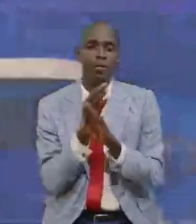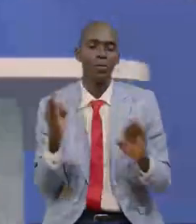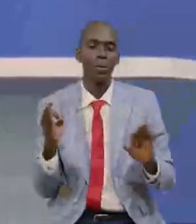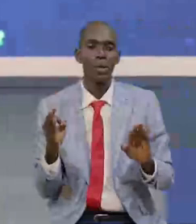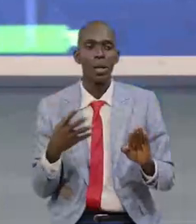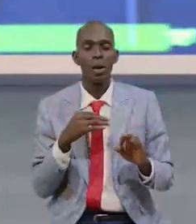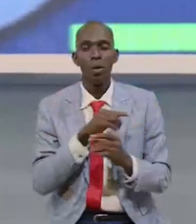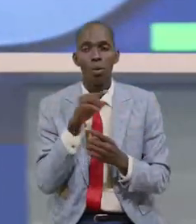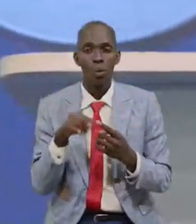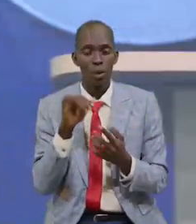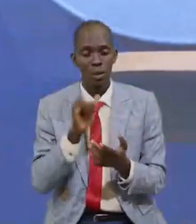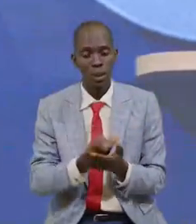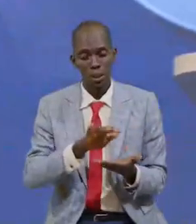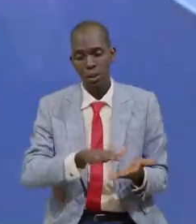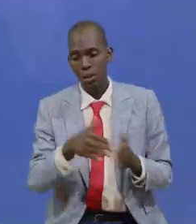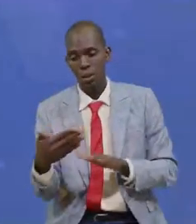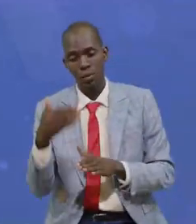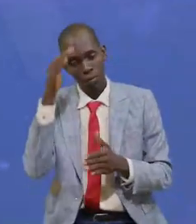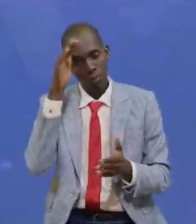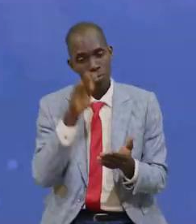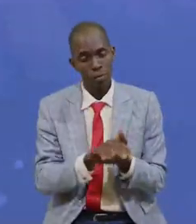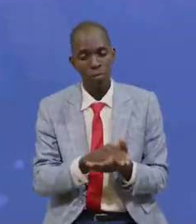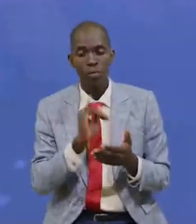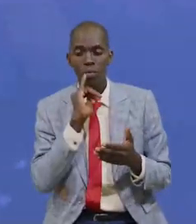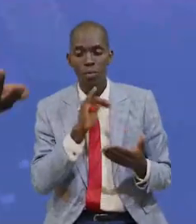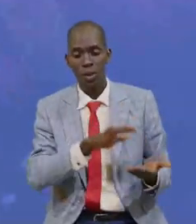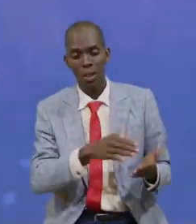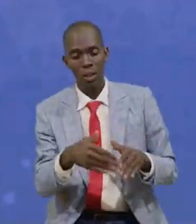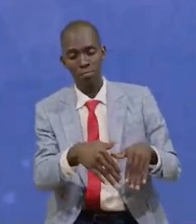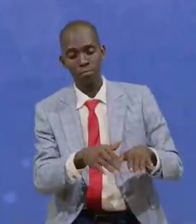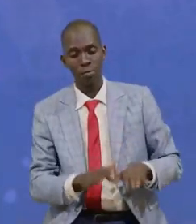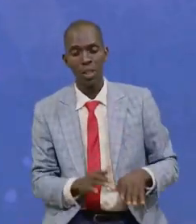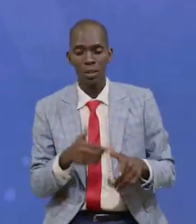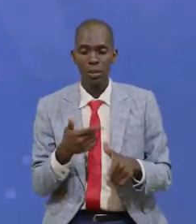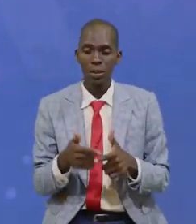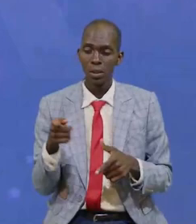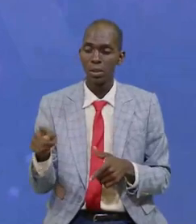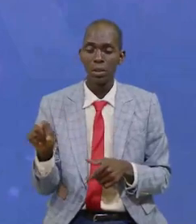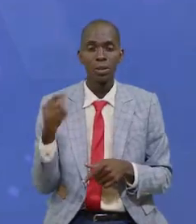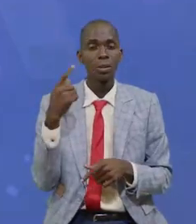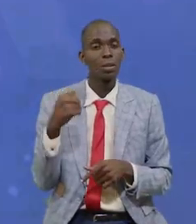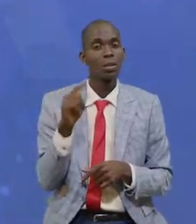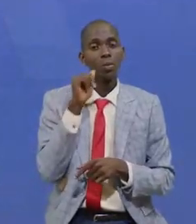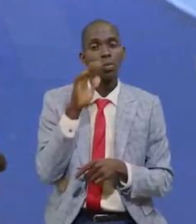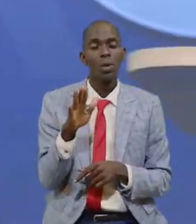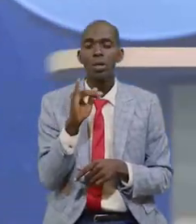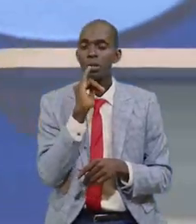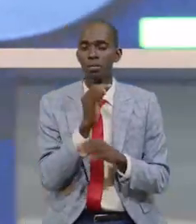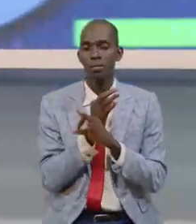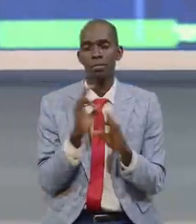loi. Lorsque ce mari mort s'en est allé, elle est